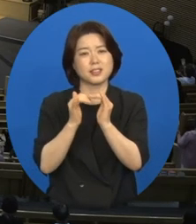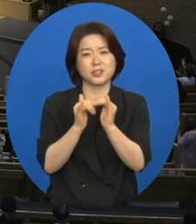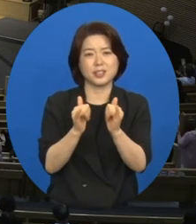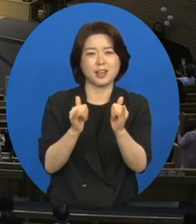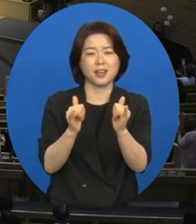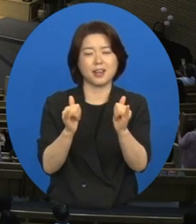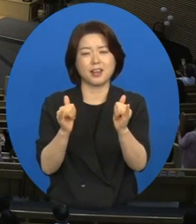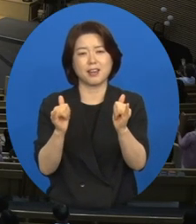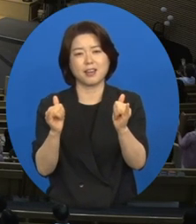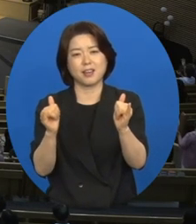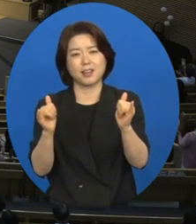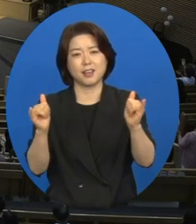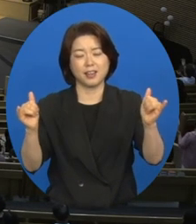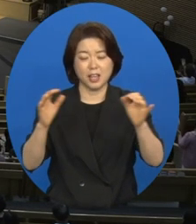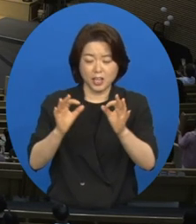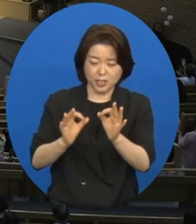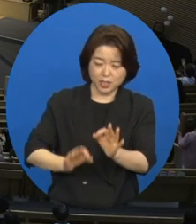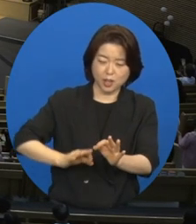따라가는 자